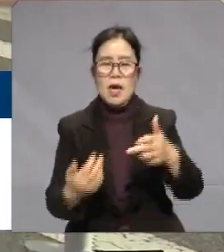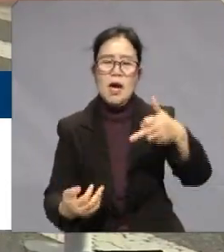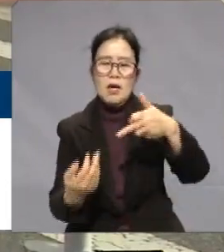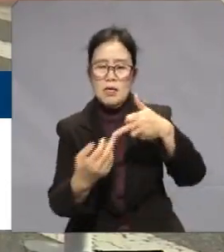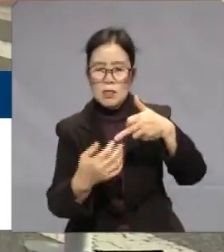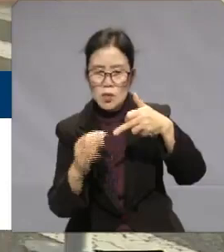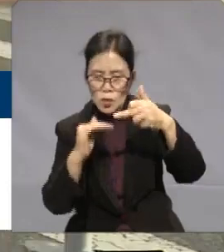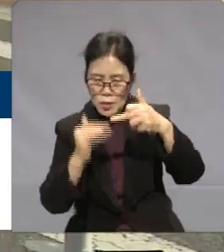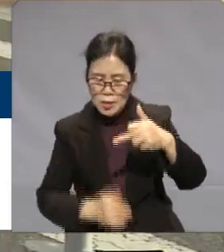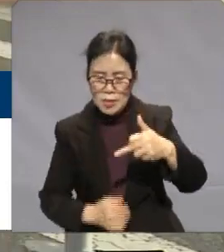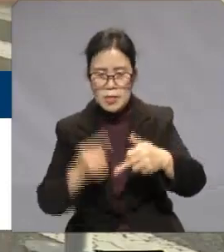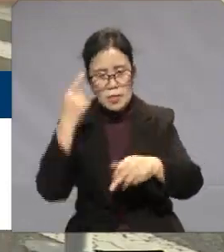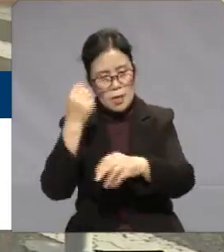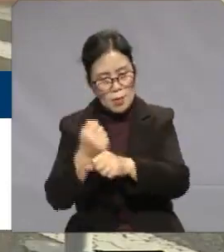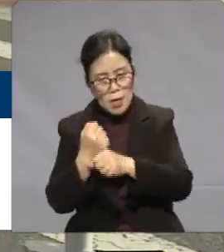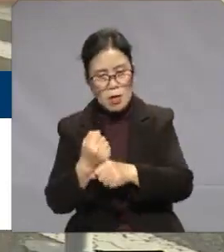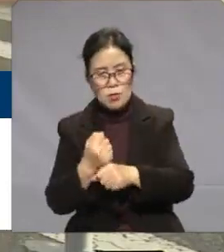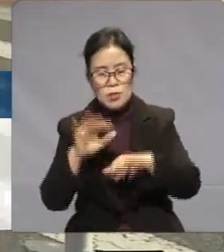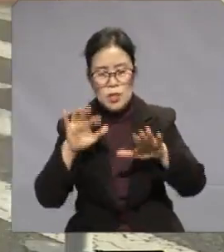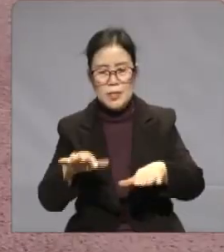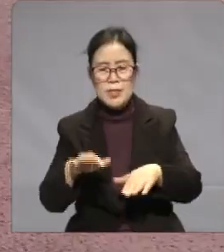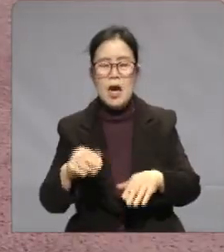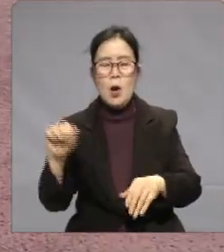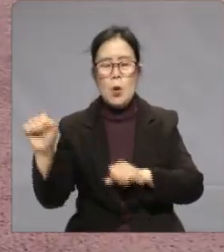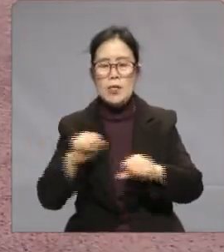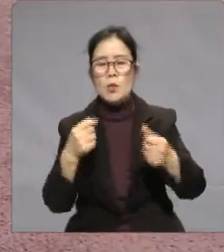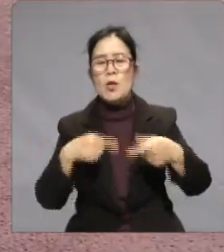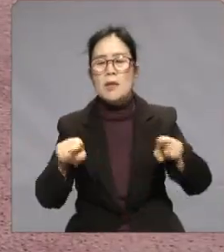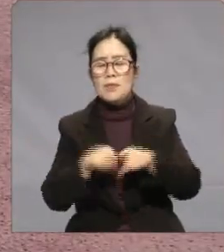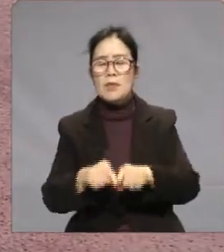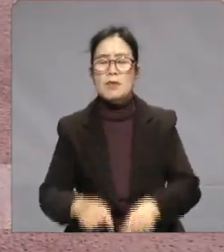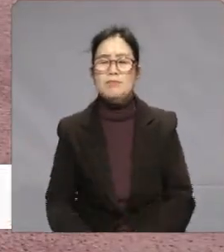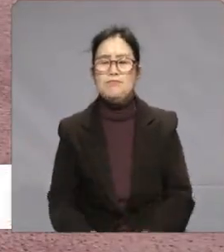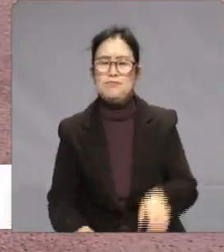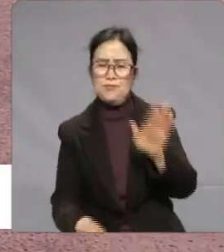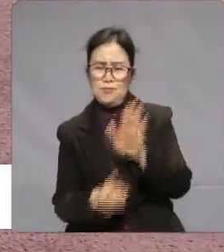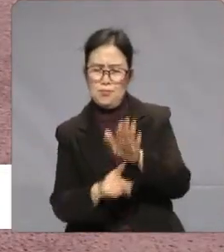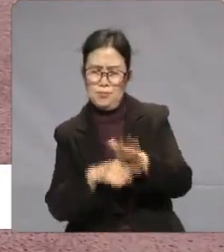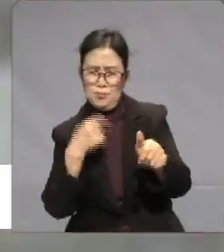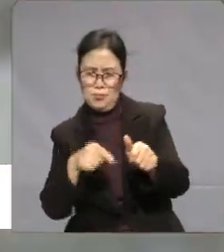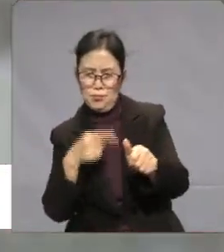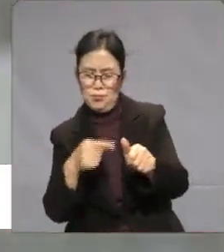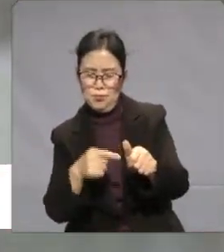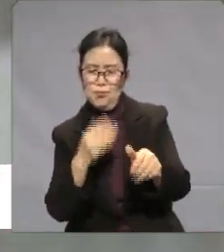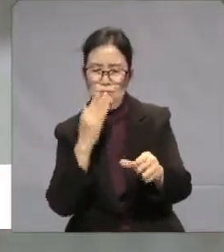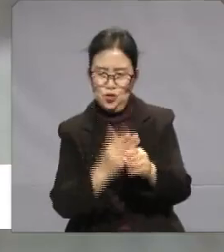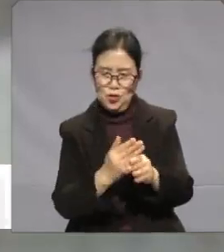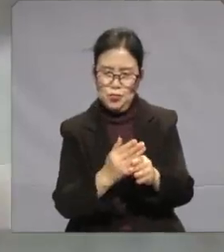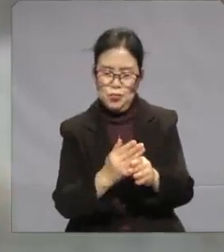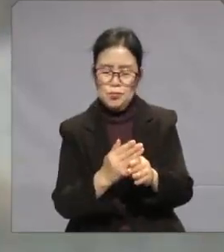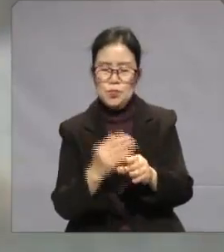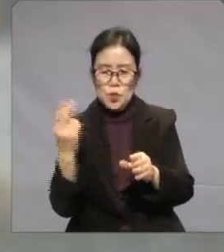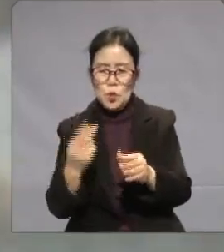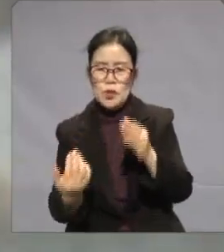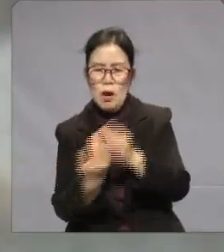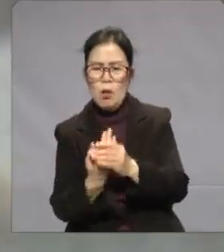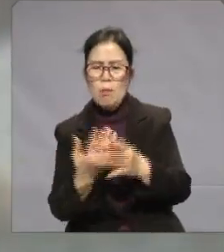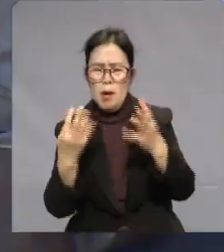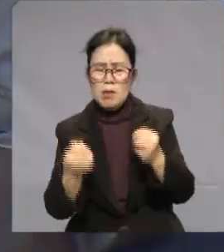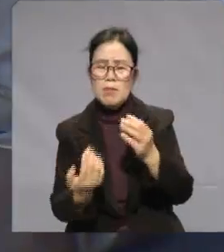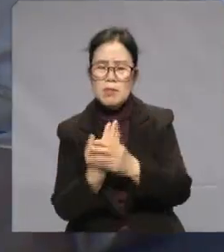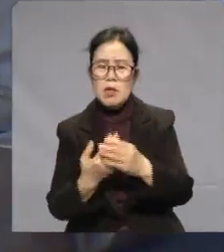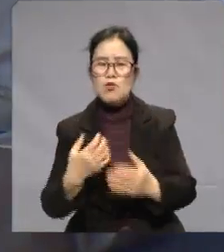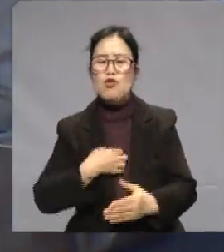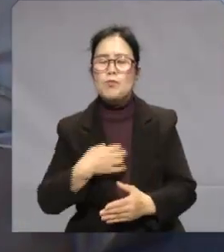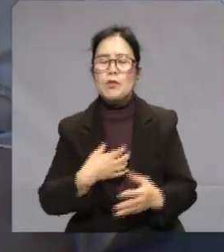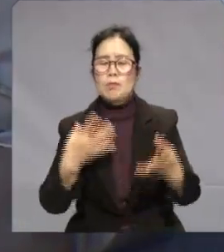개발하고 현장 활동을 함께하고 있습니다. 계도 위주에서 벗어나 사고가 많이 발생하거나 위험성이 높은